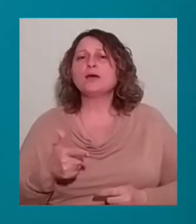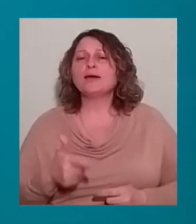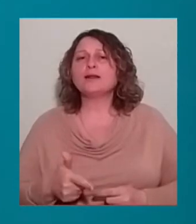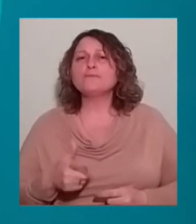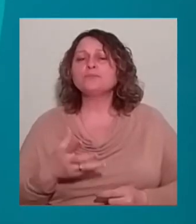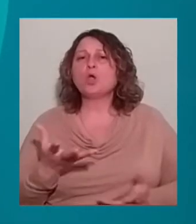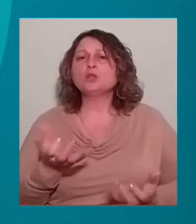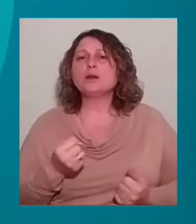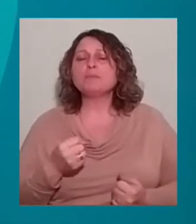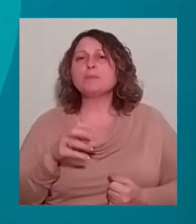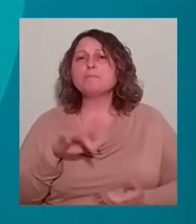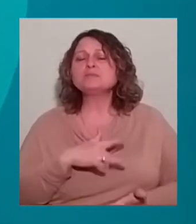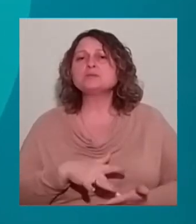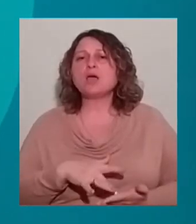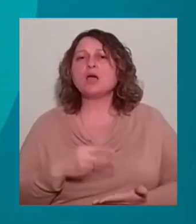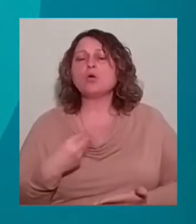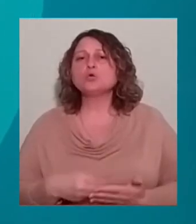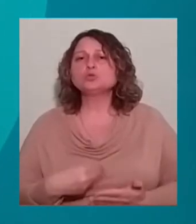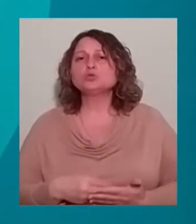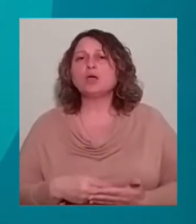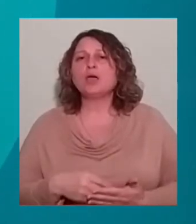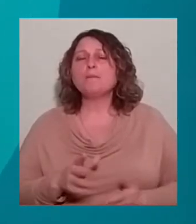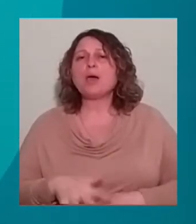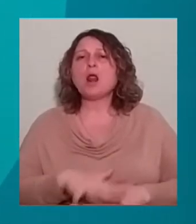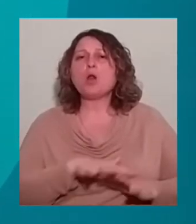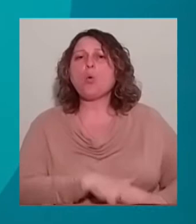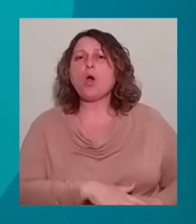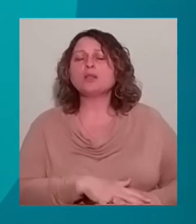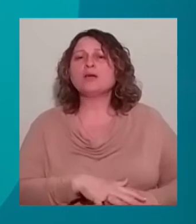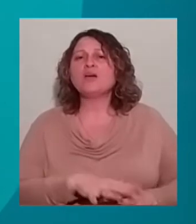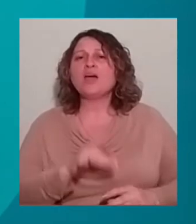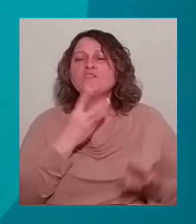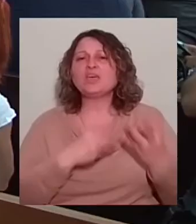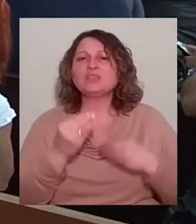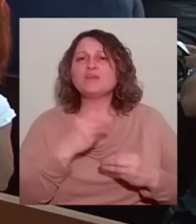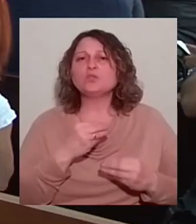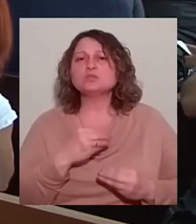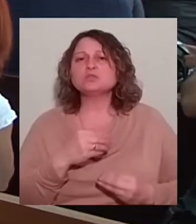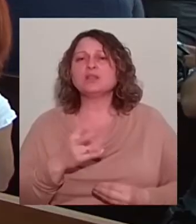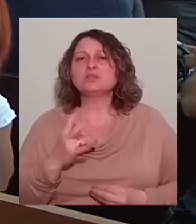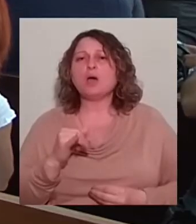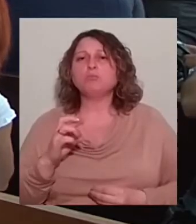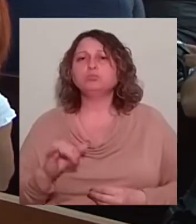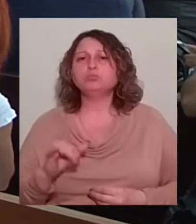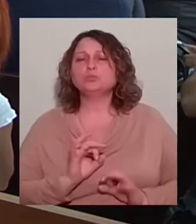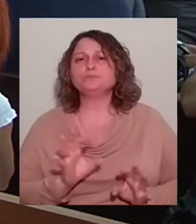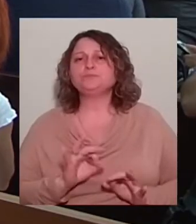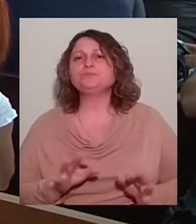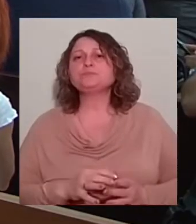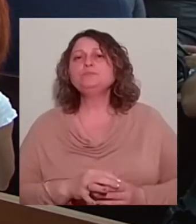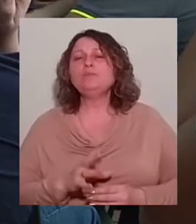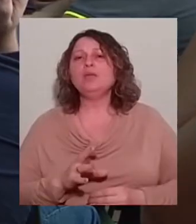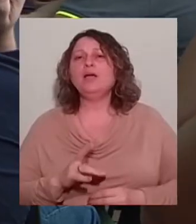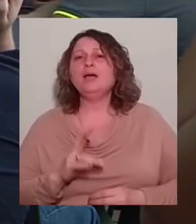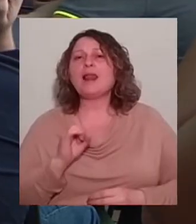влади кошти фірма спробувала перерахувати компанії з ознаками фіктивності, стверджують у НАБУ. На лаві підсудних по справі «Краяну»